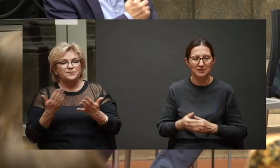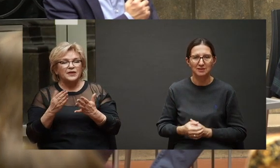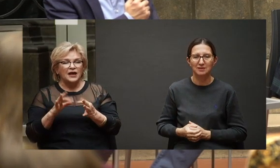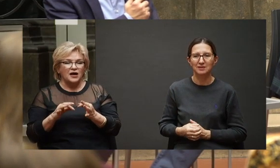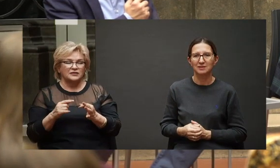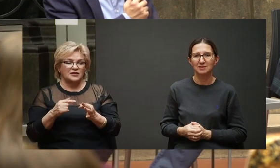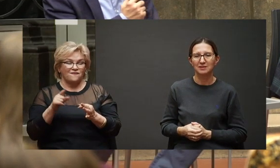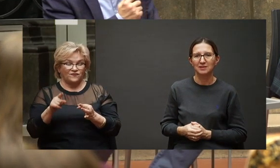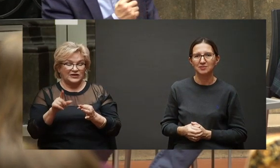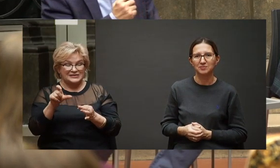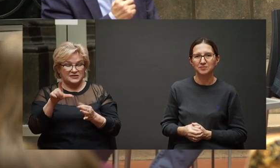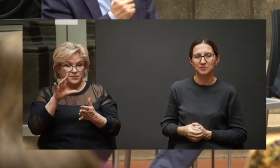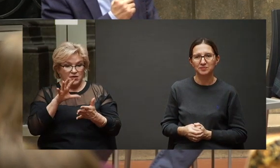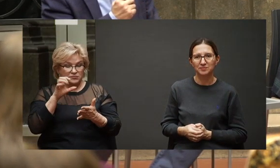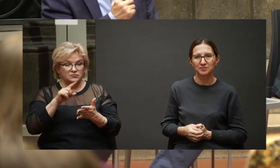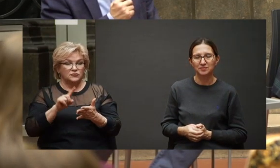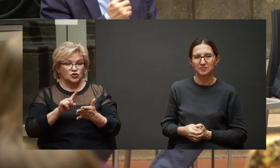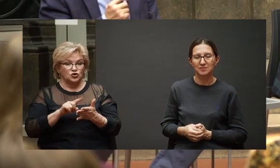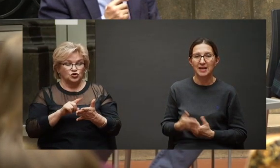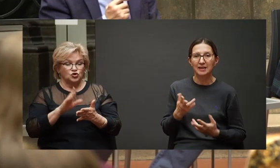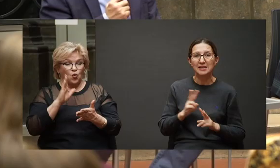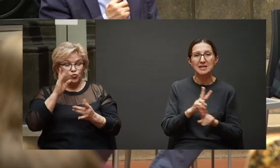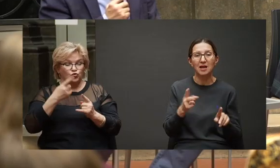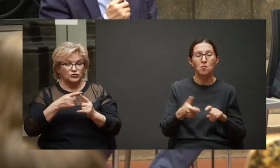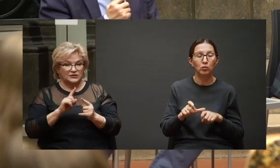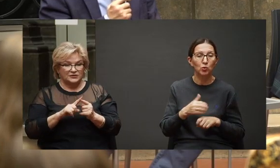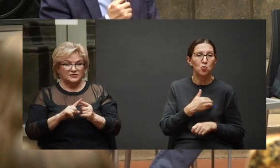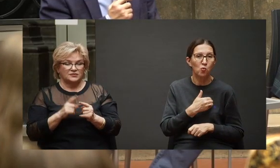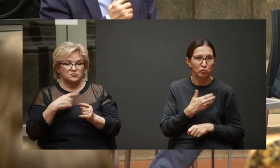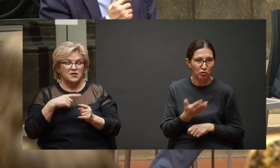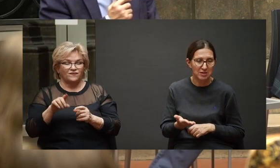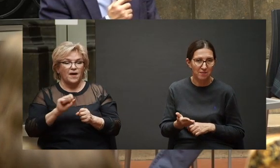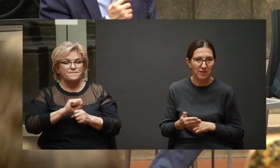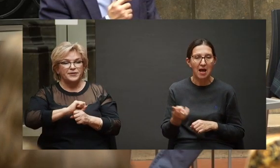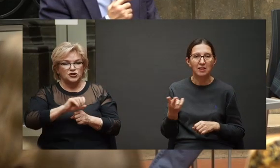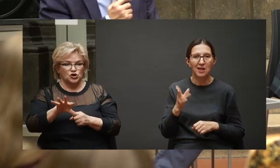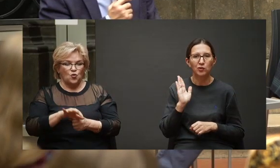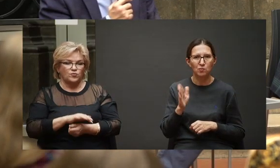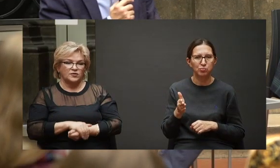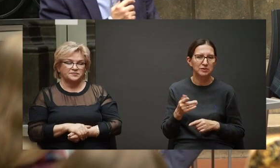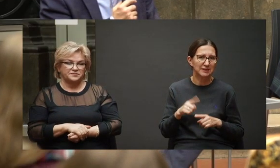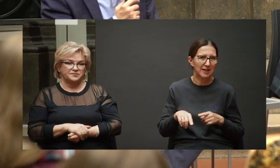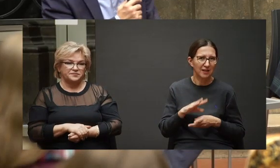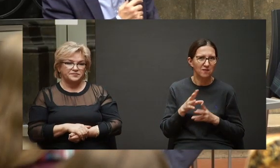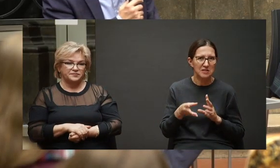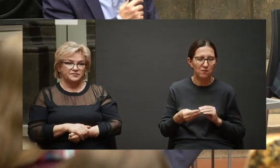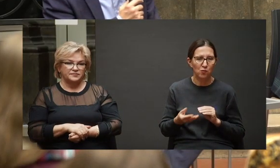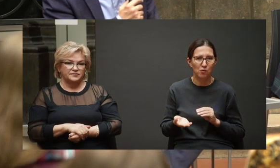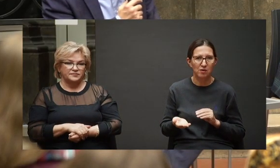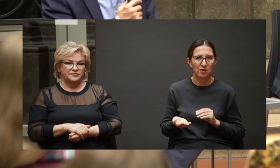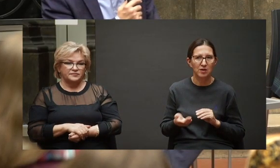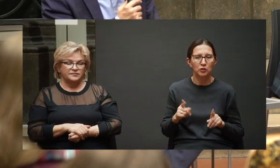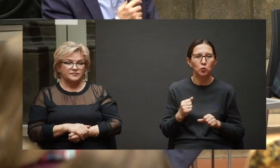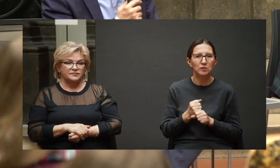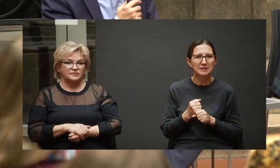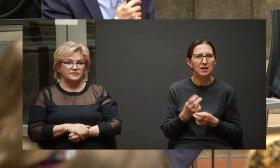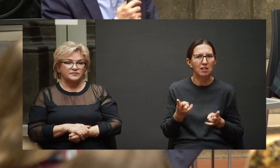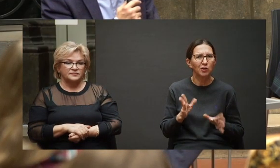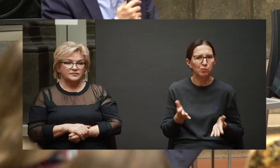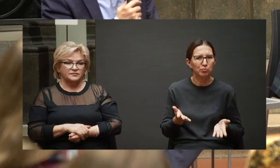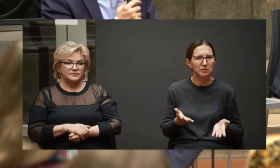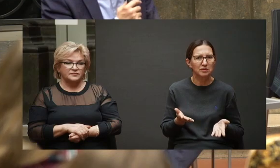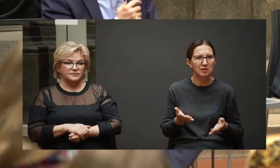вы зафиксируете, что вы были здесь. Если кому-то это хочется, пришлем, да. Надо будет, очевидно, а что сделать надо будет?